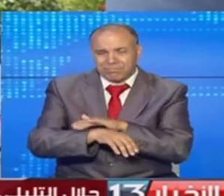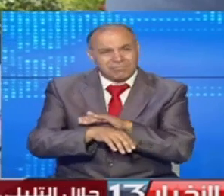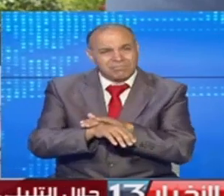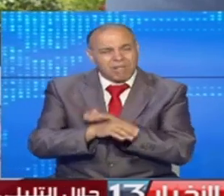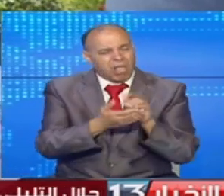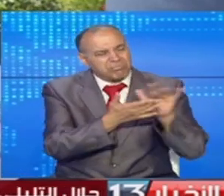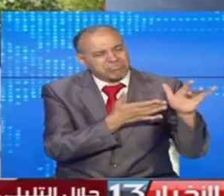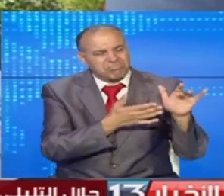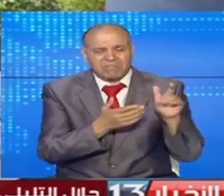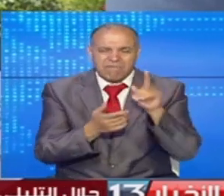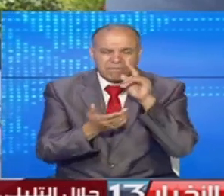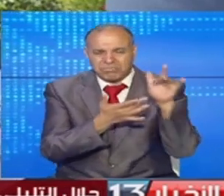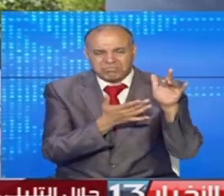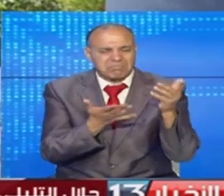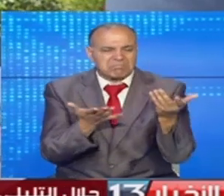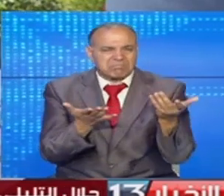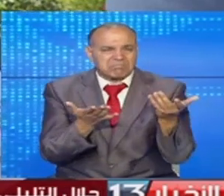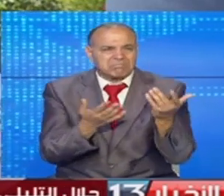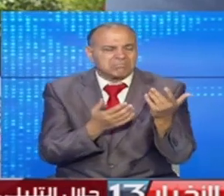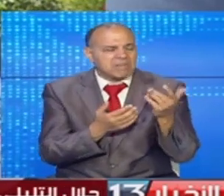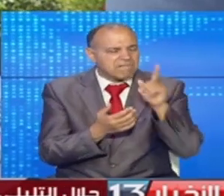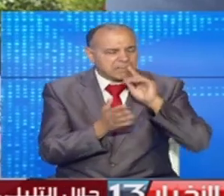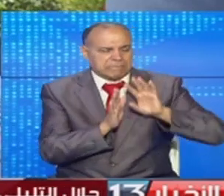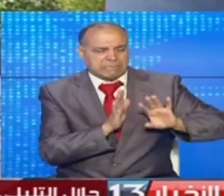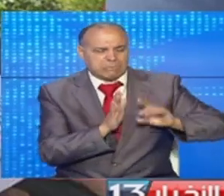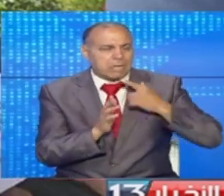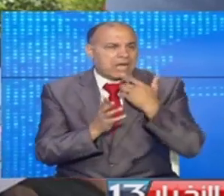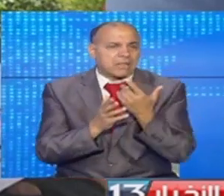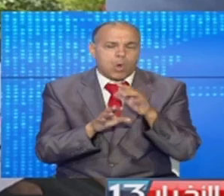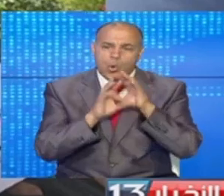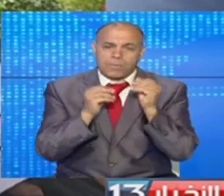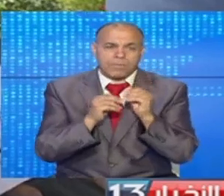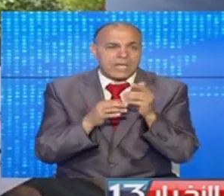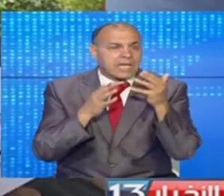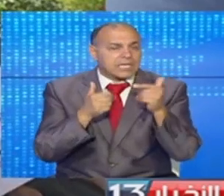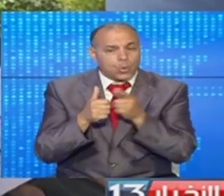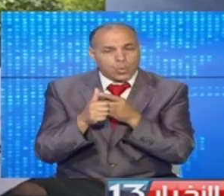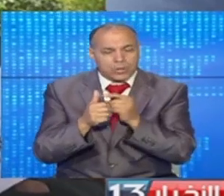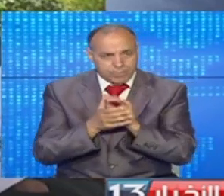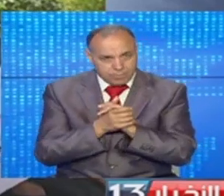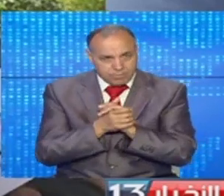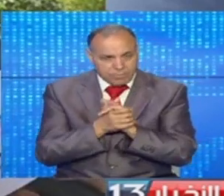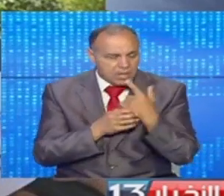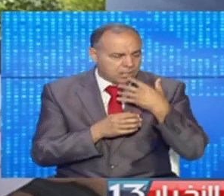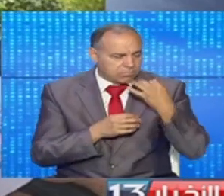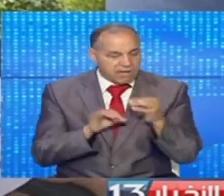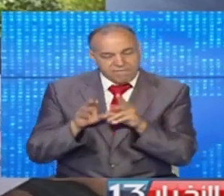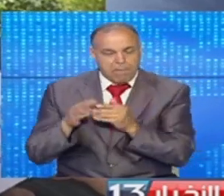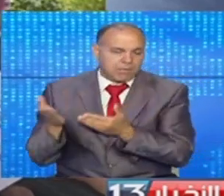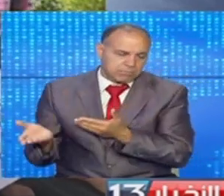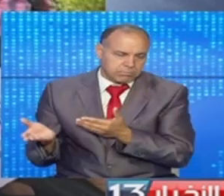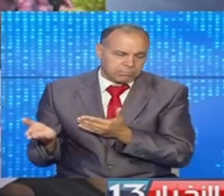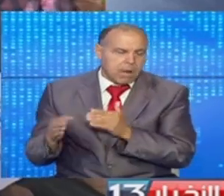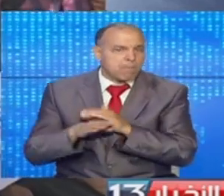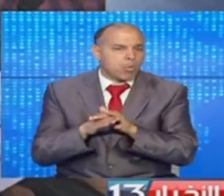إقصاء وعوامل معناها استبعاد للمرأة من الفضاء العام، نتيجة أولا التزاماتها العائلية،